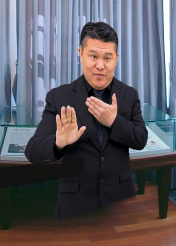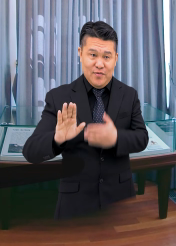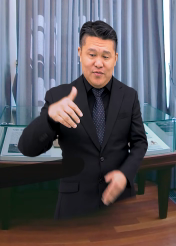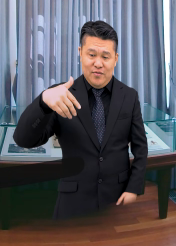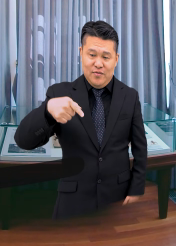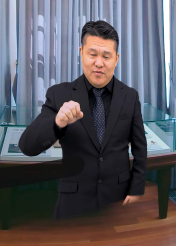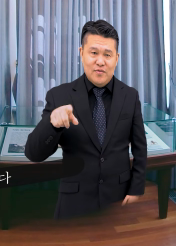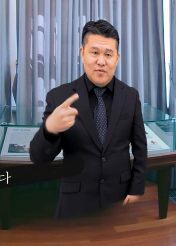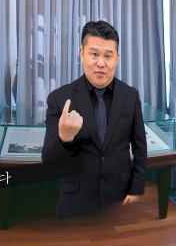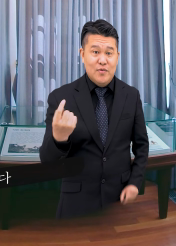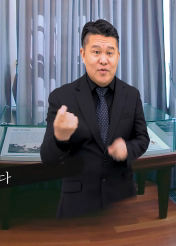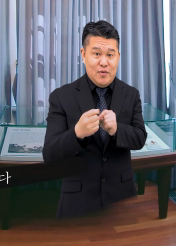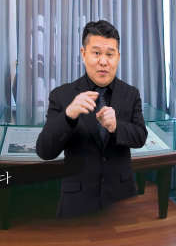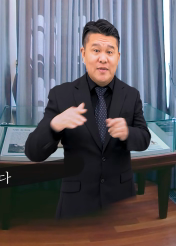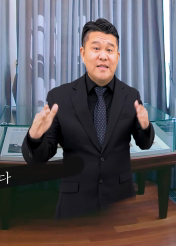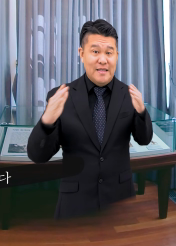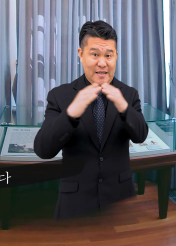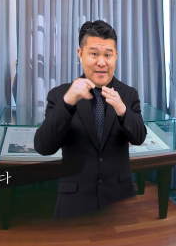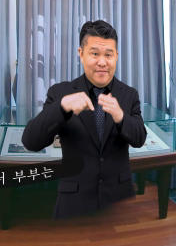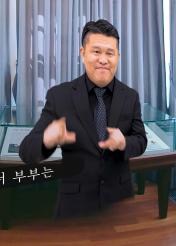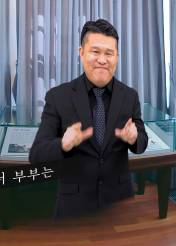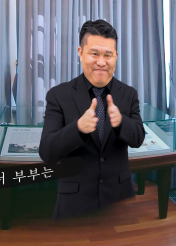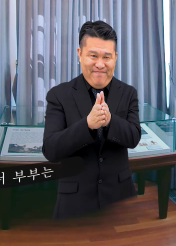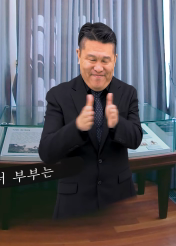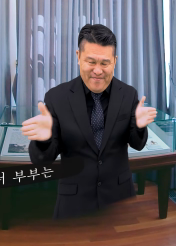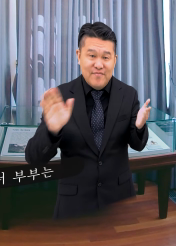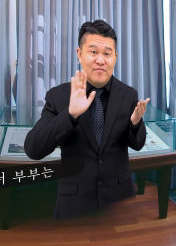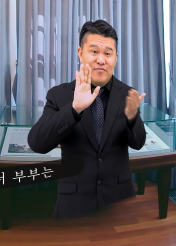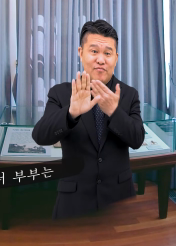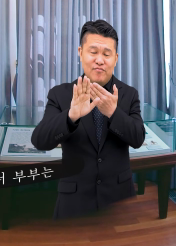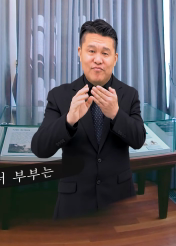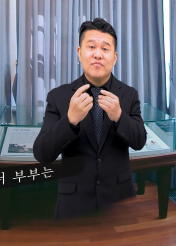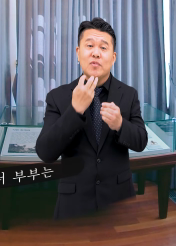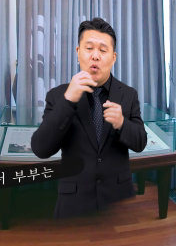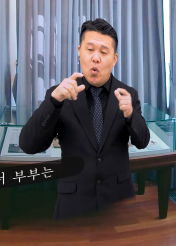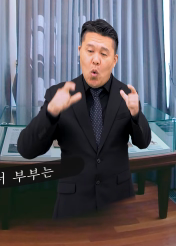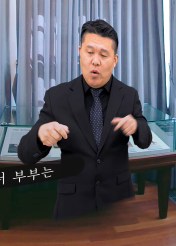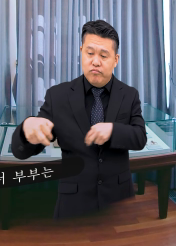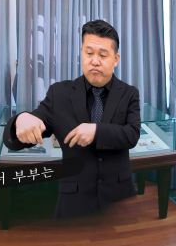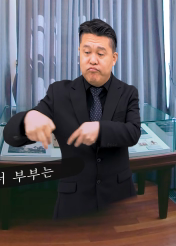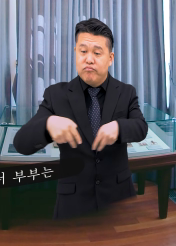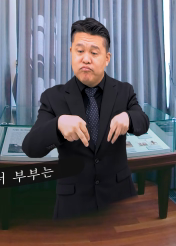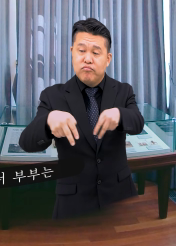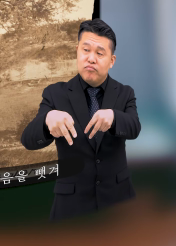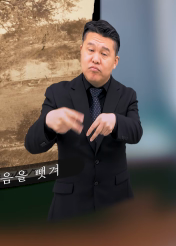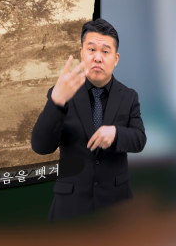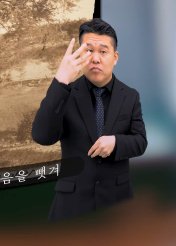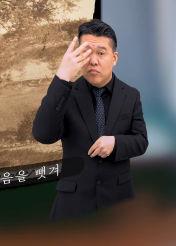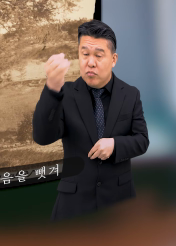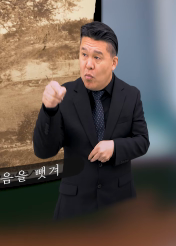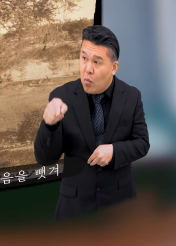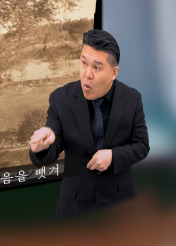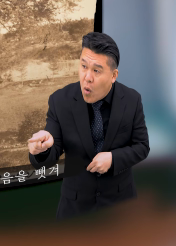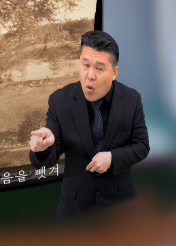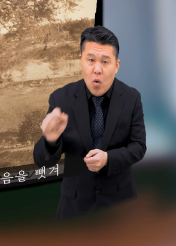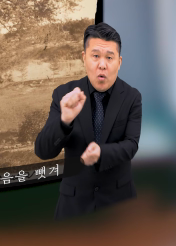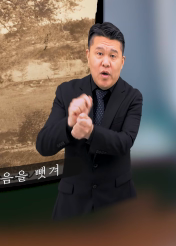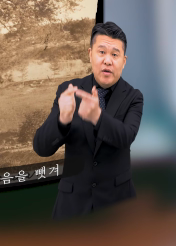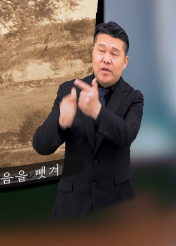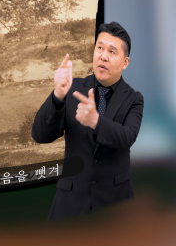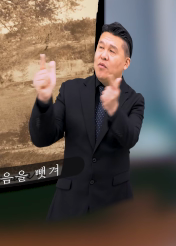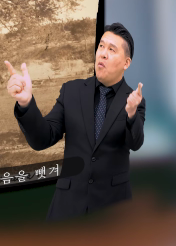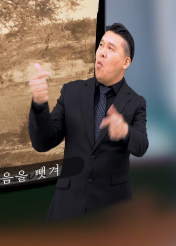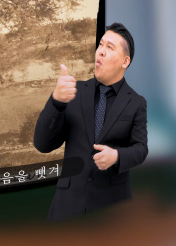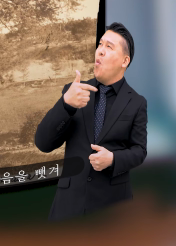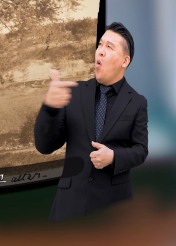근처의 한옥에서 처음으로 살기 시작했습니다. 이후 한양 노성을 산책하던 테일러 부부는 이곳 행촌동에 있는